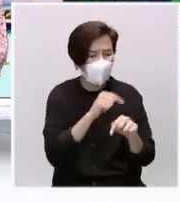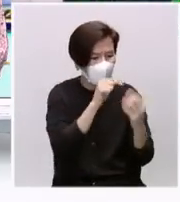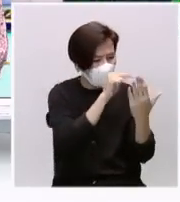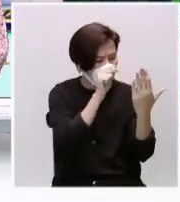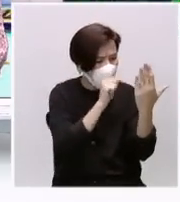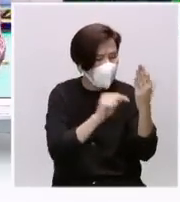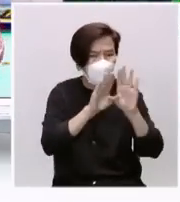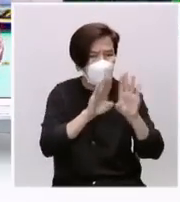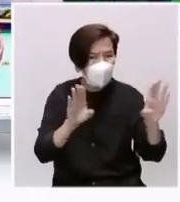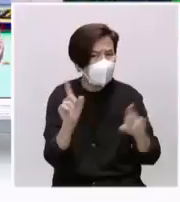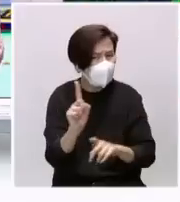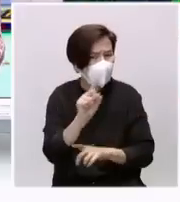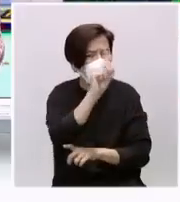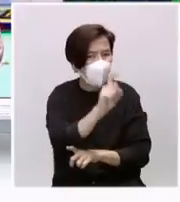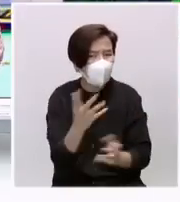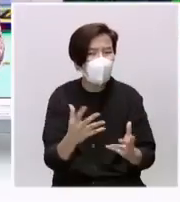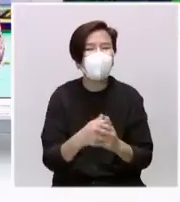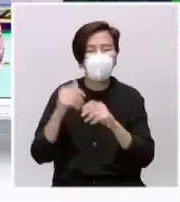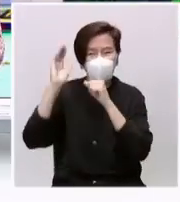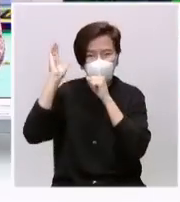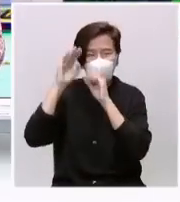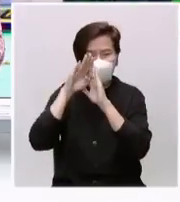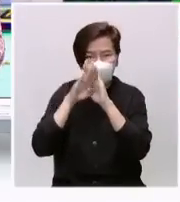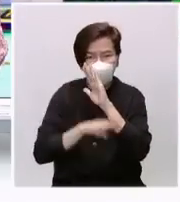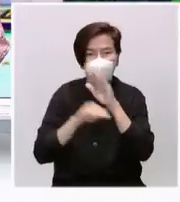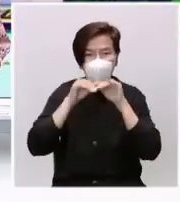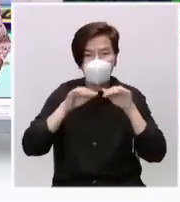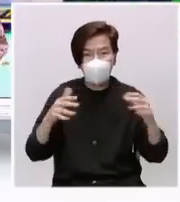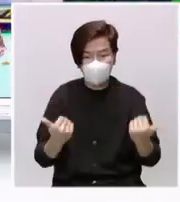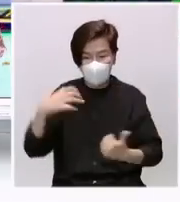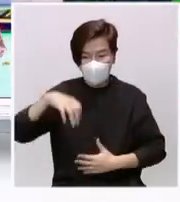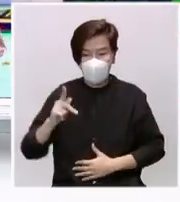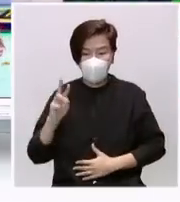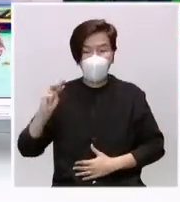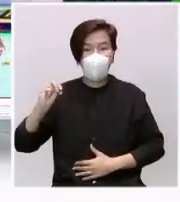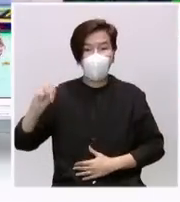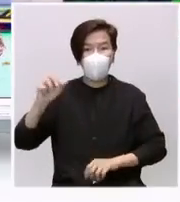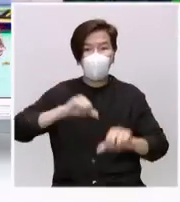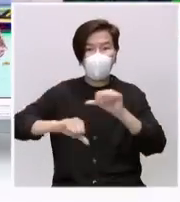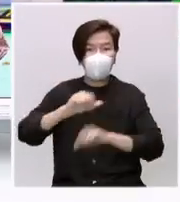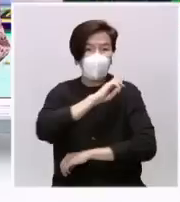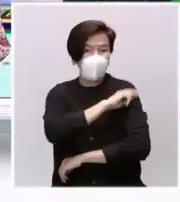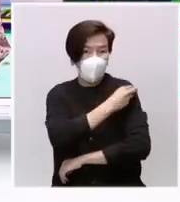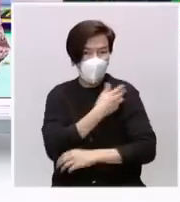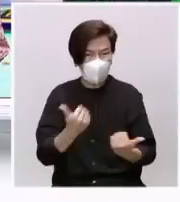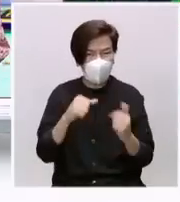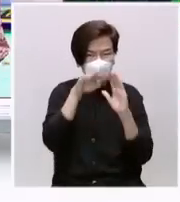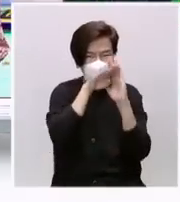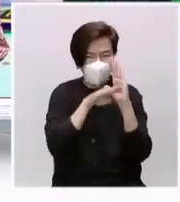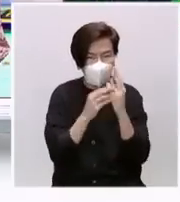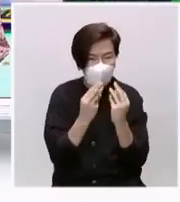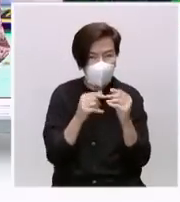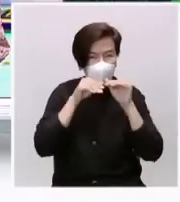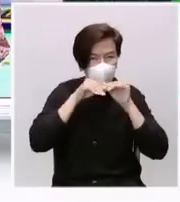จะคุมความเสี่ยงอย่างไรเดี๋ยวรอฟังกันนั่นเองนะครับขณะเดียวกันวันนี้เนี่ยทางกรมวิทยาศาสตร์การแพทย์จะเปิดเผยถึงรายละเอียดนะครับแล้วก็